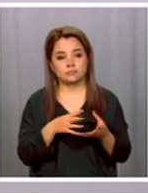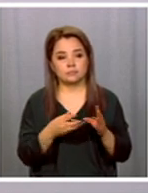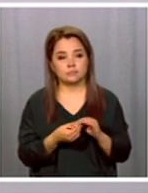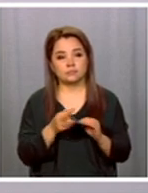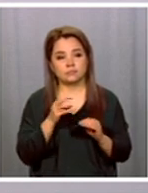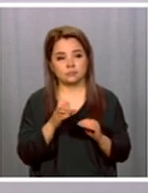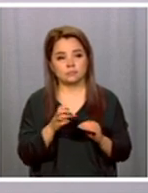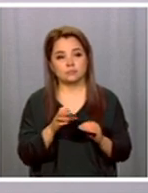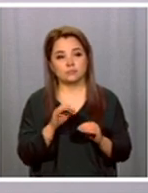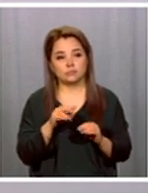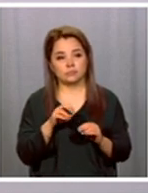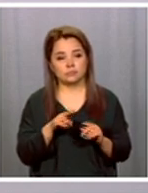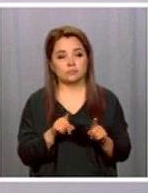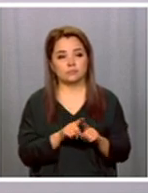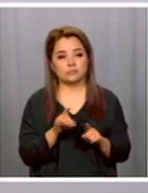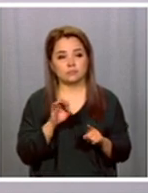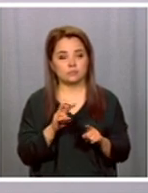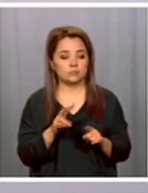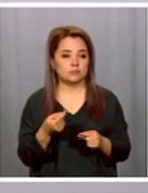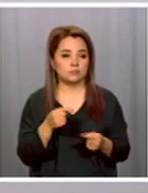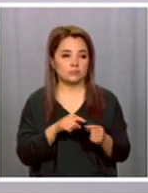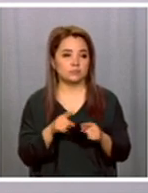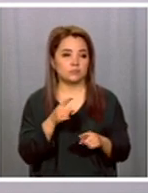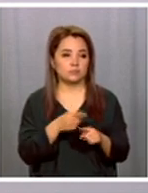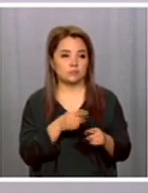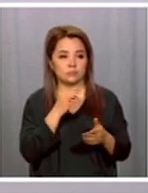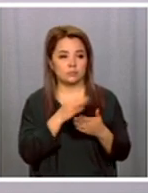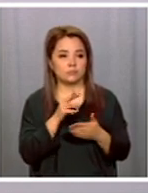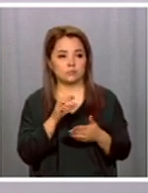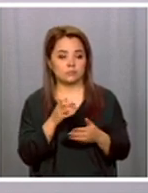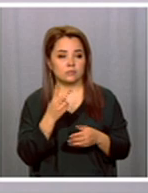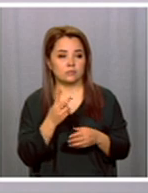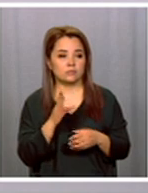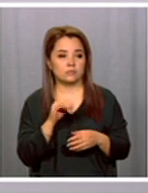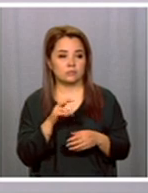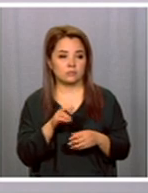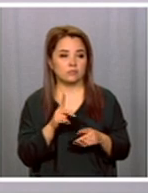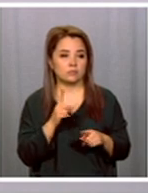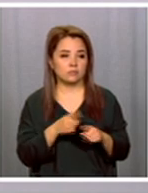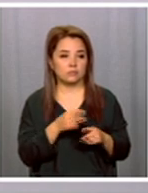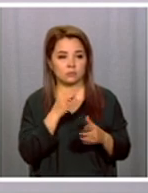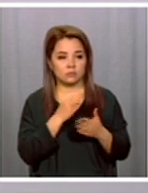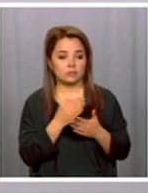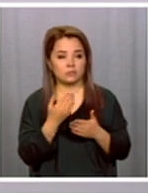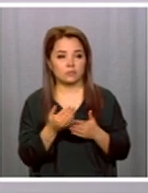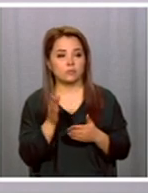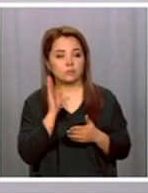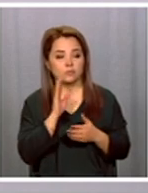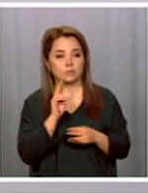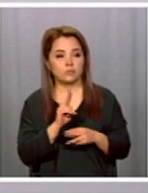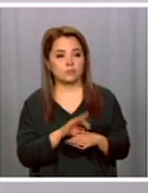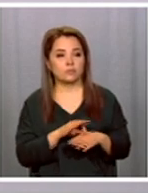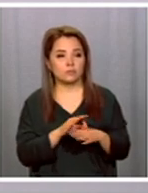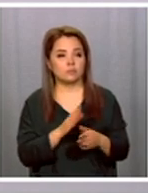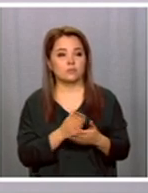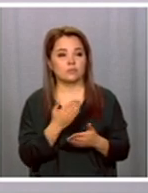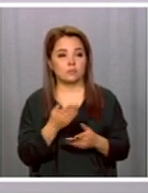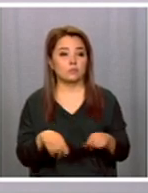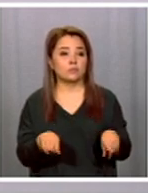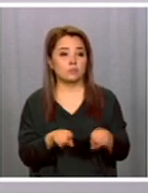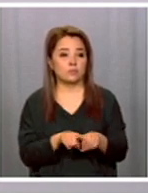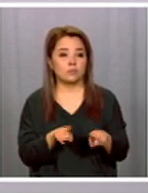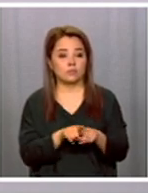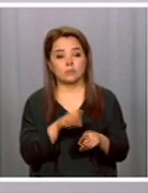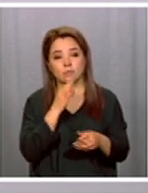пен сульфат ионы бір-бірімен қосылып, мыстың эквивалентті сульфаты және су түзіледі. Тура осы